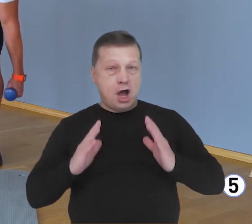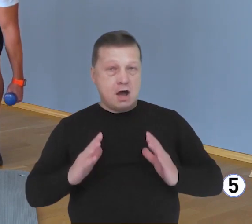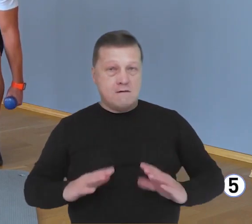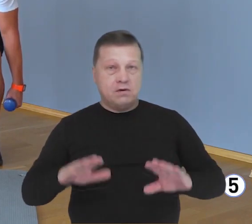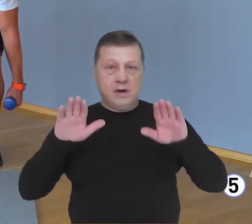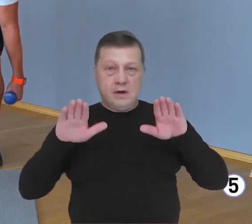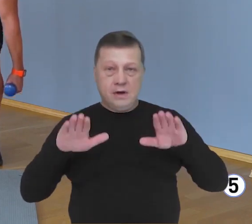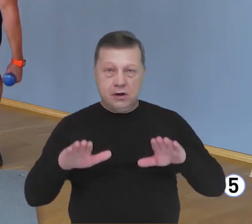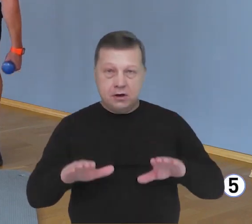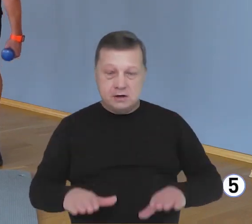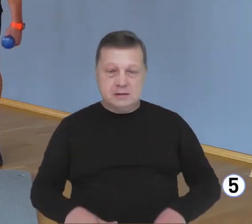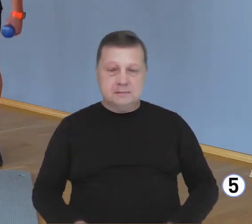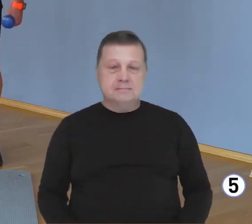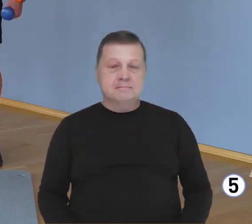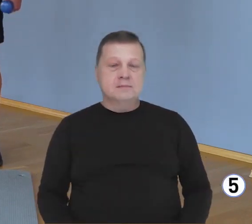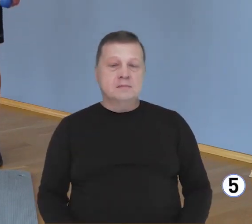Powoli schodzimy w dół.